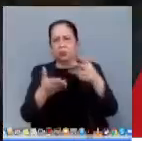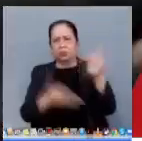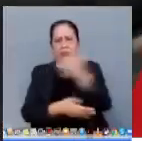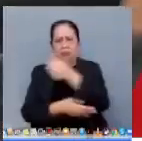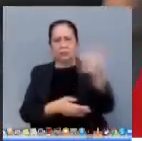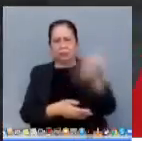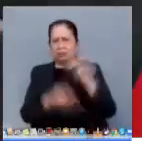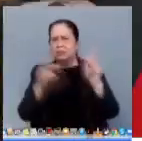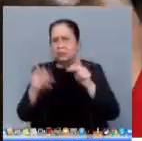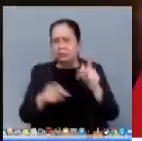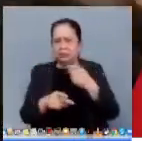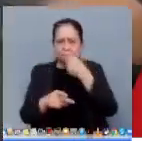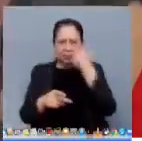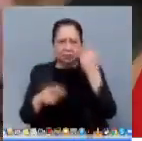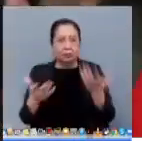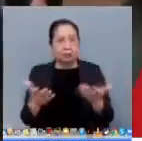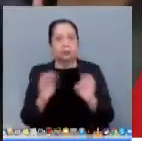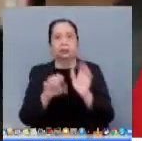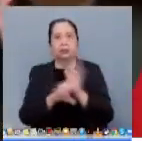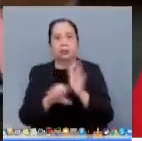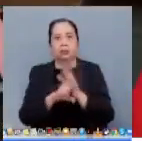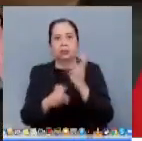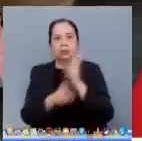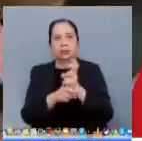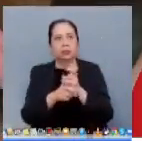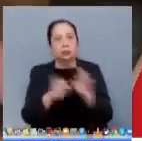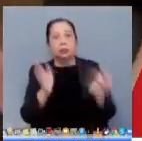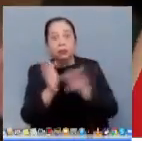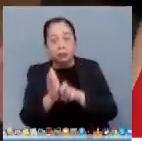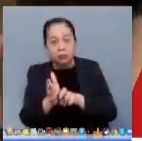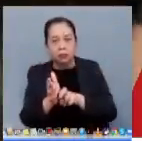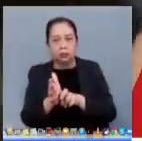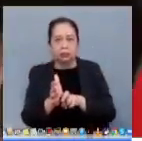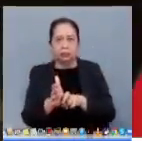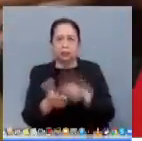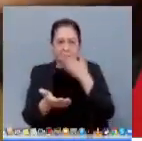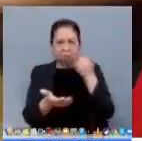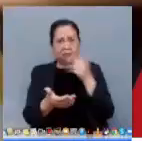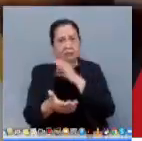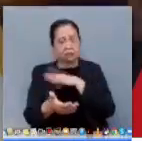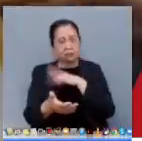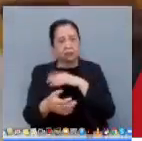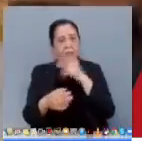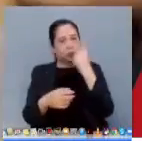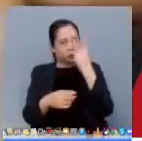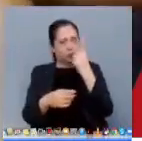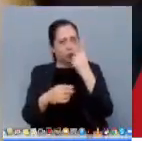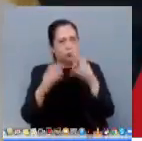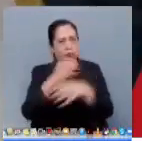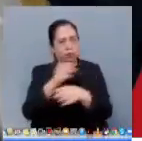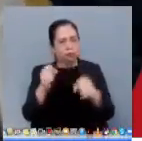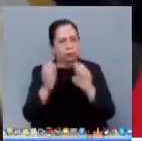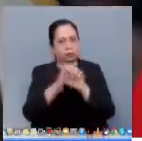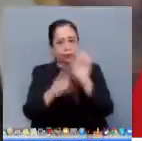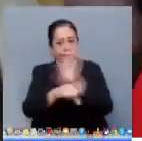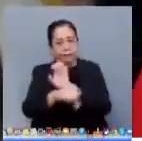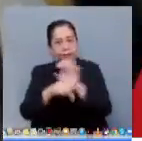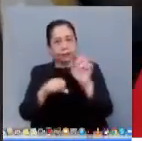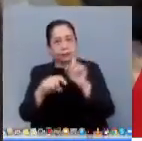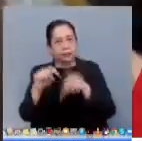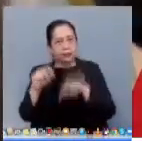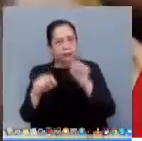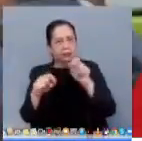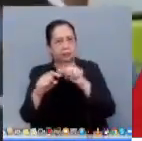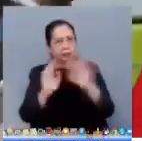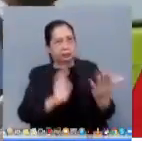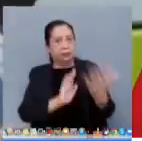kasi... Gaya niya, napakahirap sumakay. Kasi may pakinabang naman yan two-way yan yung mga empleyado na hindi naman kailangan physically